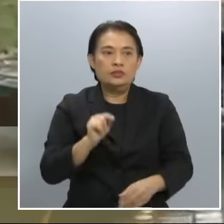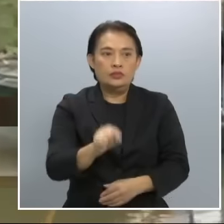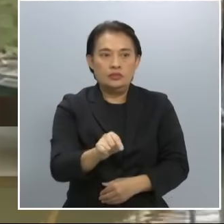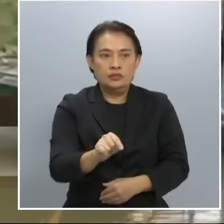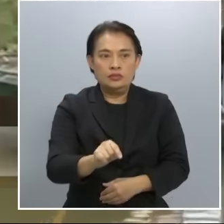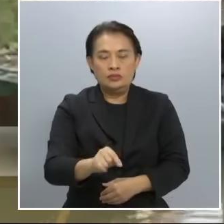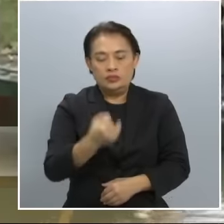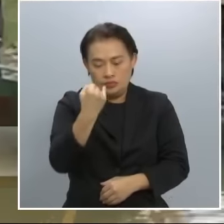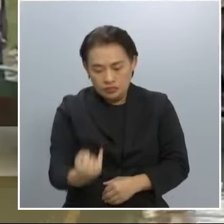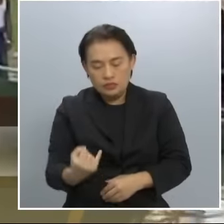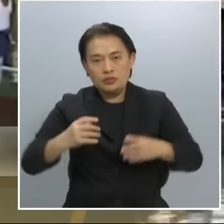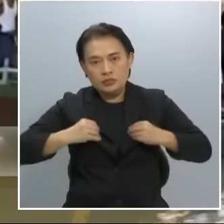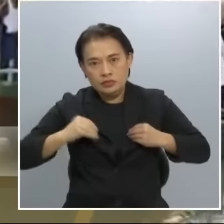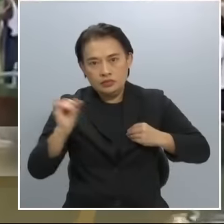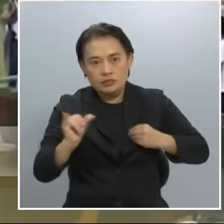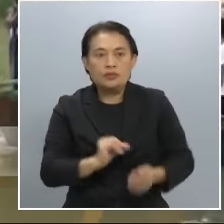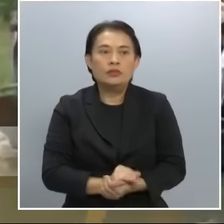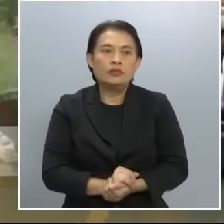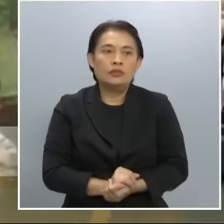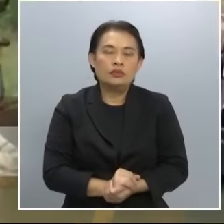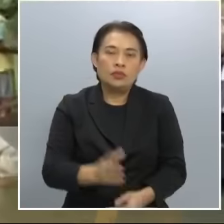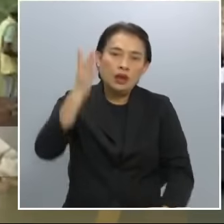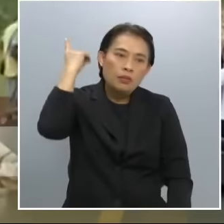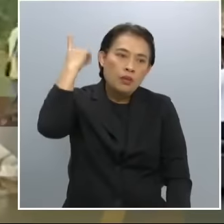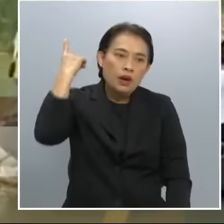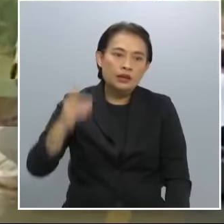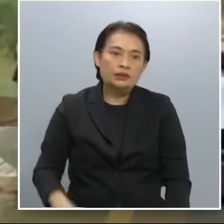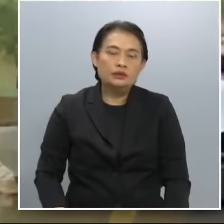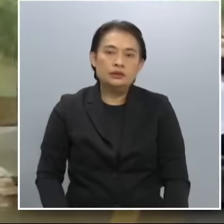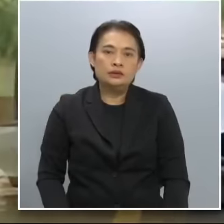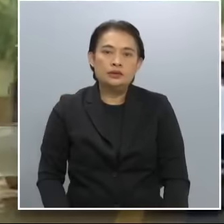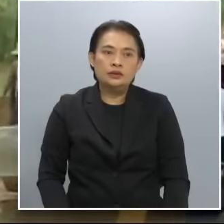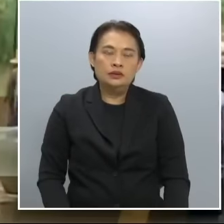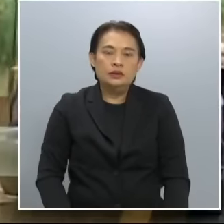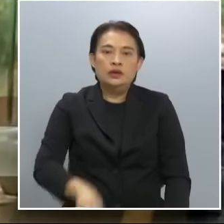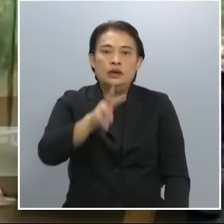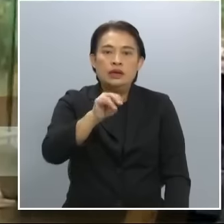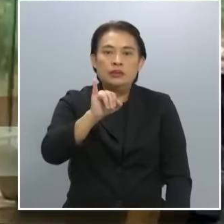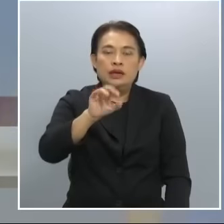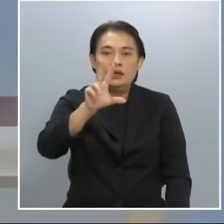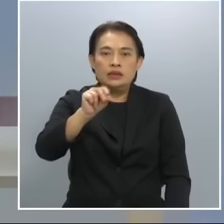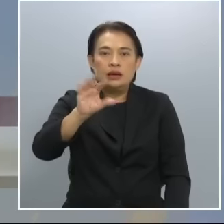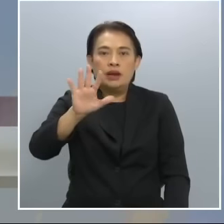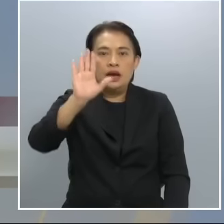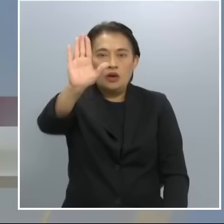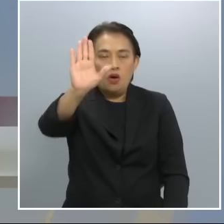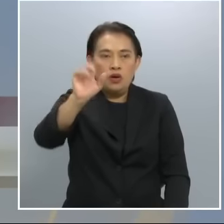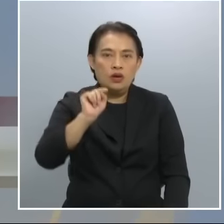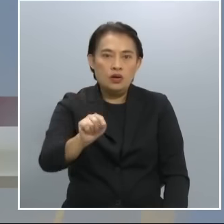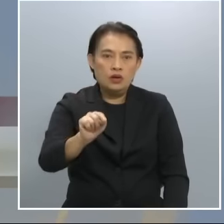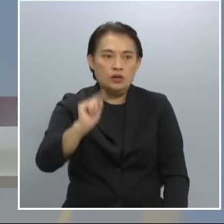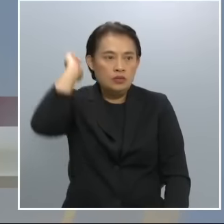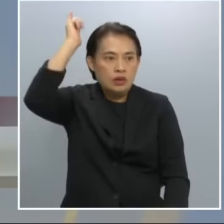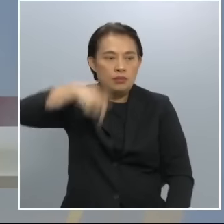อมแพ้เมื่อวานนี้ปรากฏว่าเฮลิคอปเตอร์โจมตี MI-35 กองทัพเมียนมาหนึ่งลำ